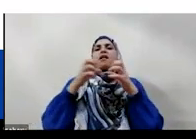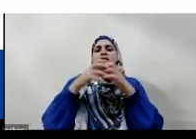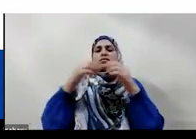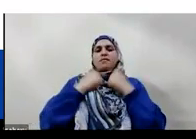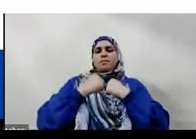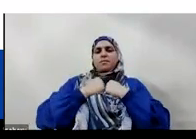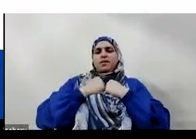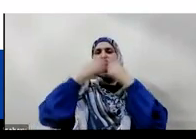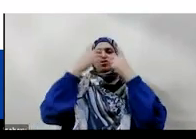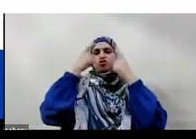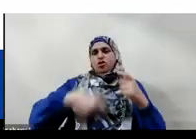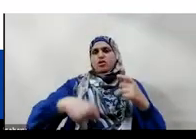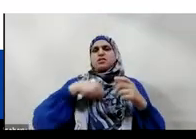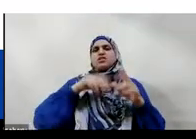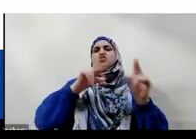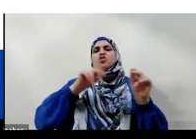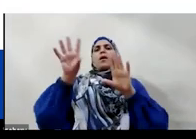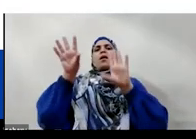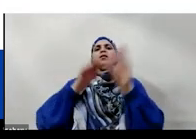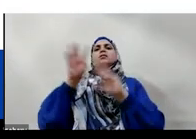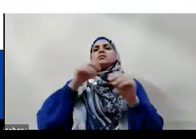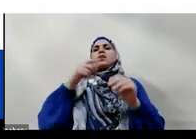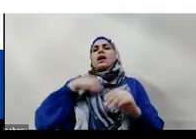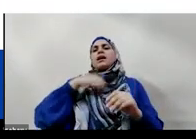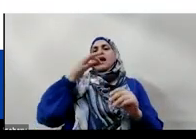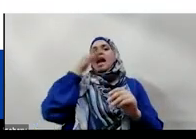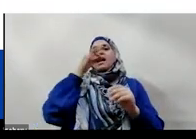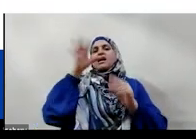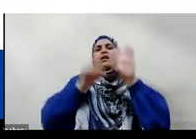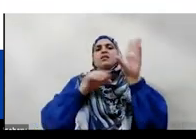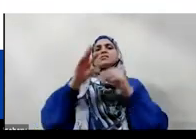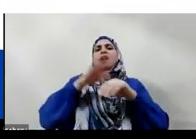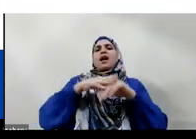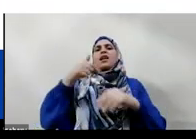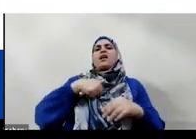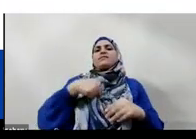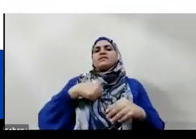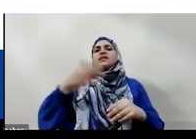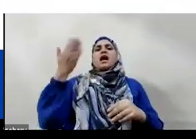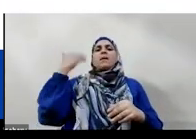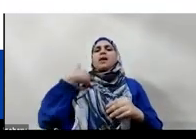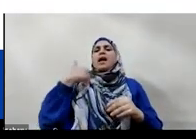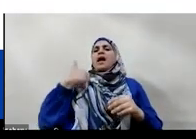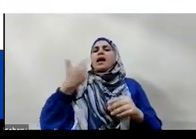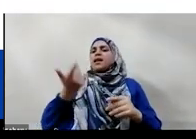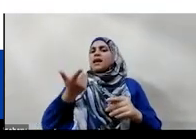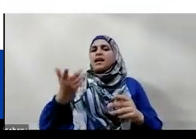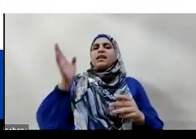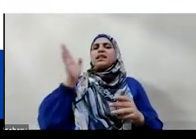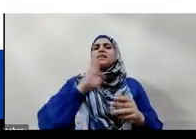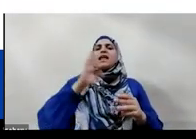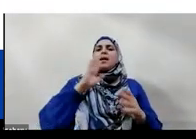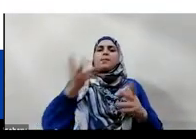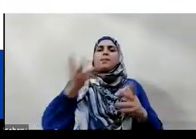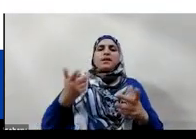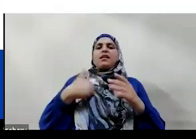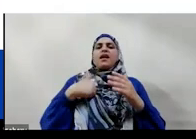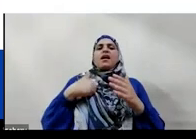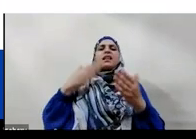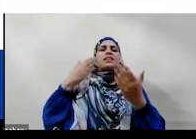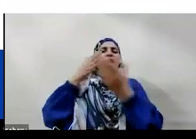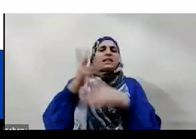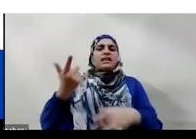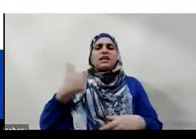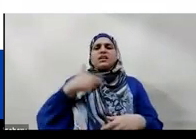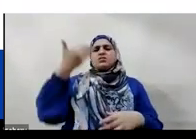بتبقى قصة، أنا بحكي قصة عن نفسي وبشرح إزاي أنا حققت الحاجة